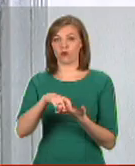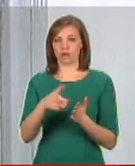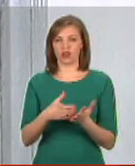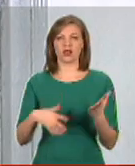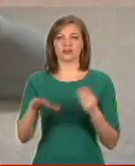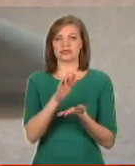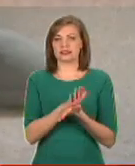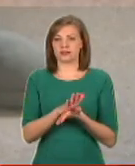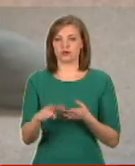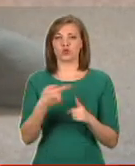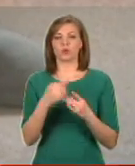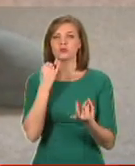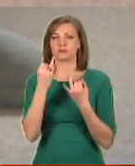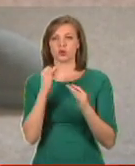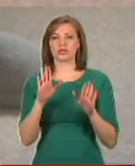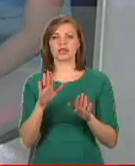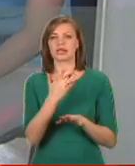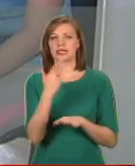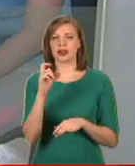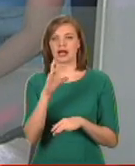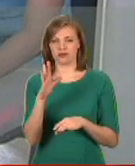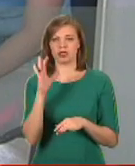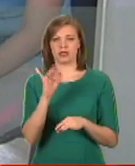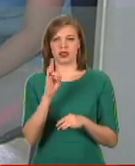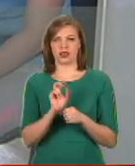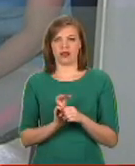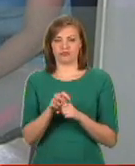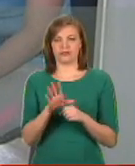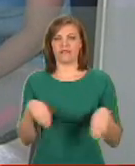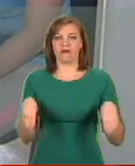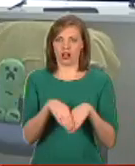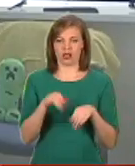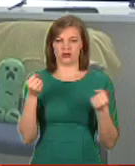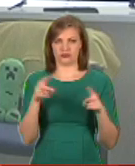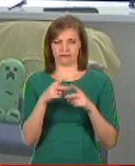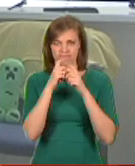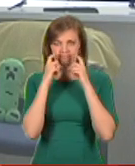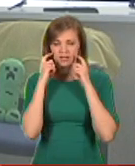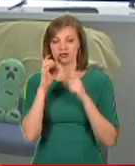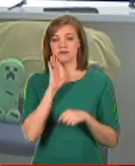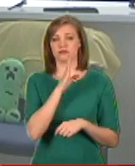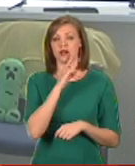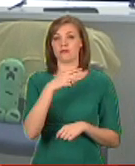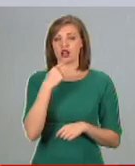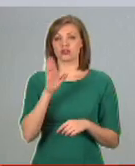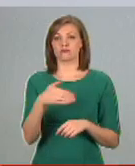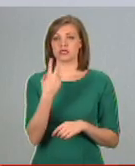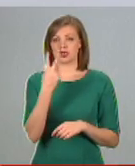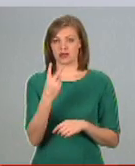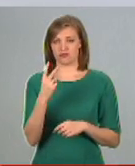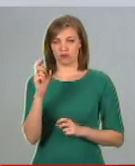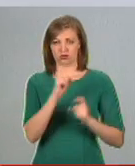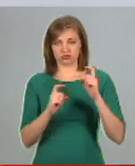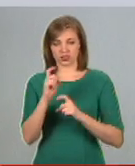усе стерильно, тож спілкуємося лише кілька хвилин і на порозі – у халаті та масці. Мама Павла каже, після двох блоків